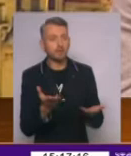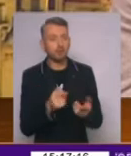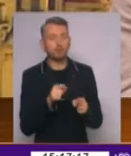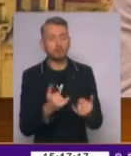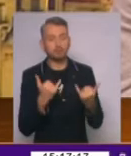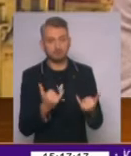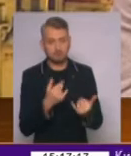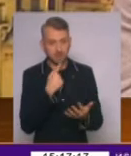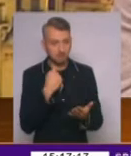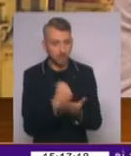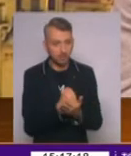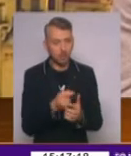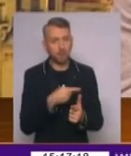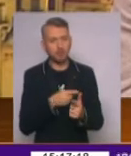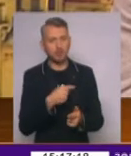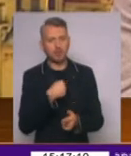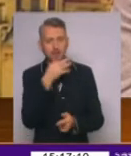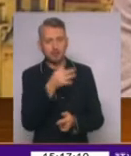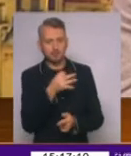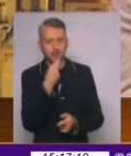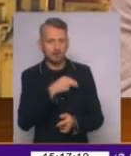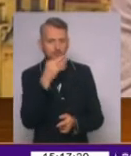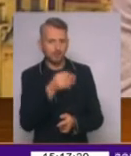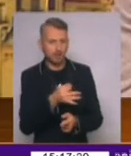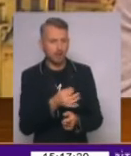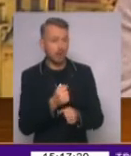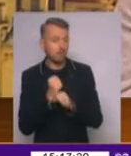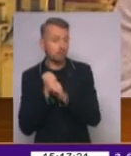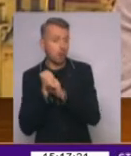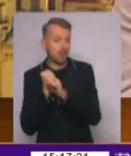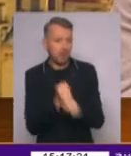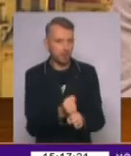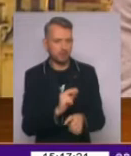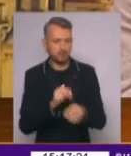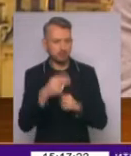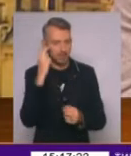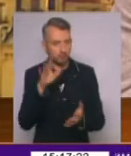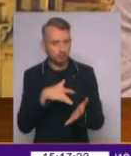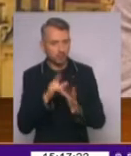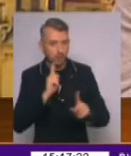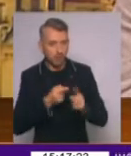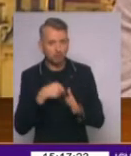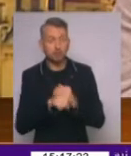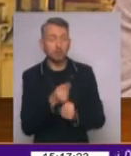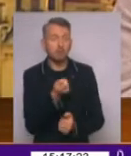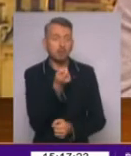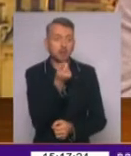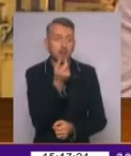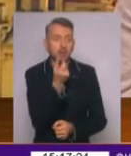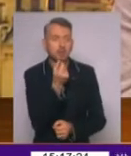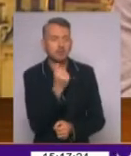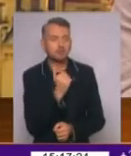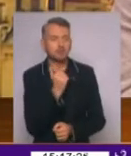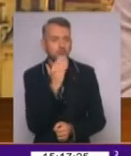наразі приймаються, або я краще назвала би це протягуються через Київську міську раду, оскільки там ледь-ледь стає